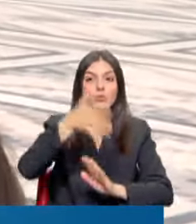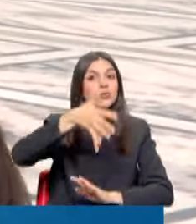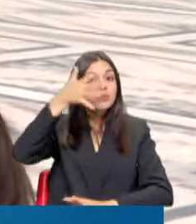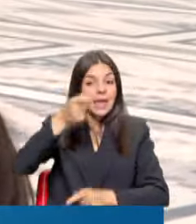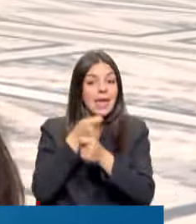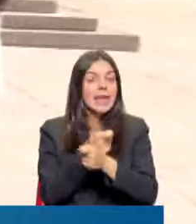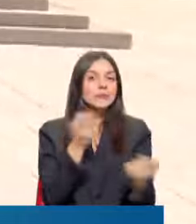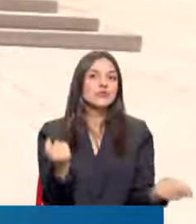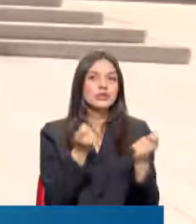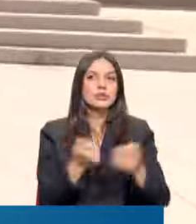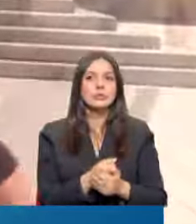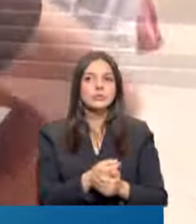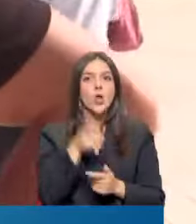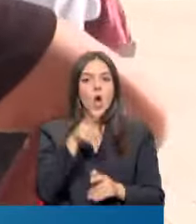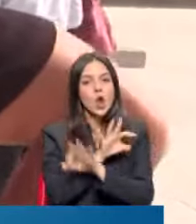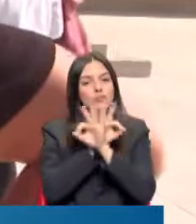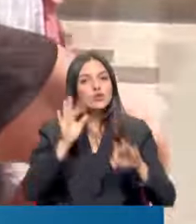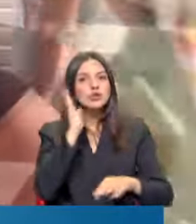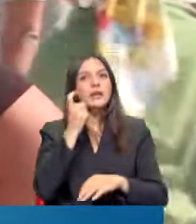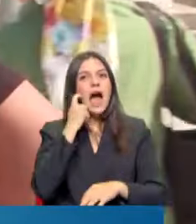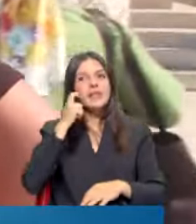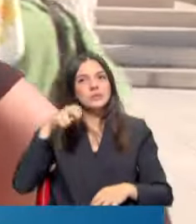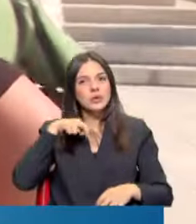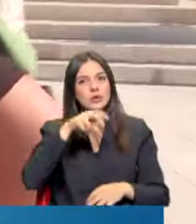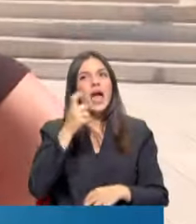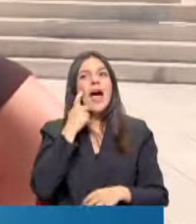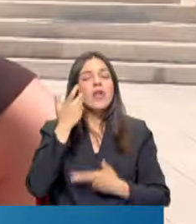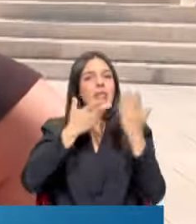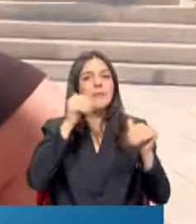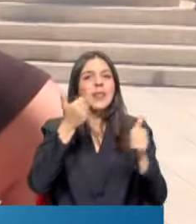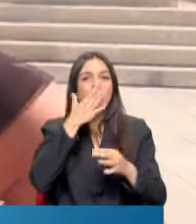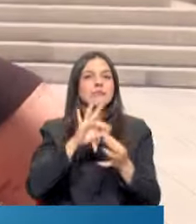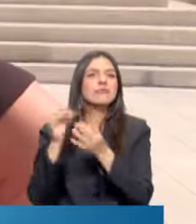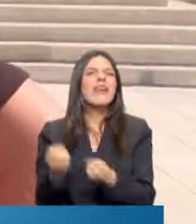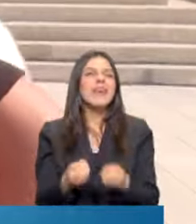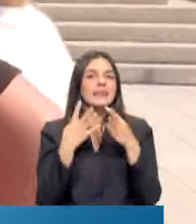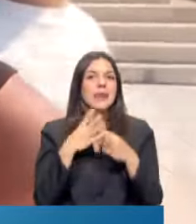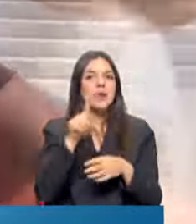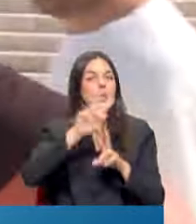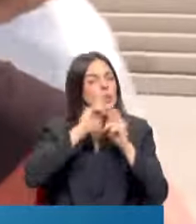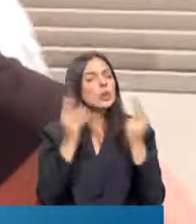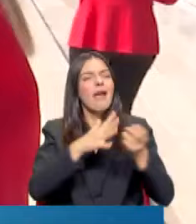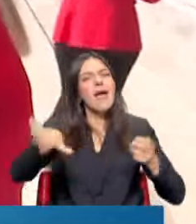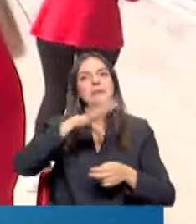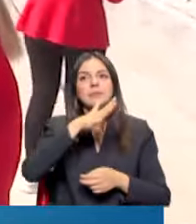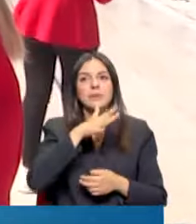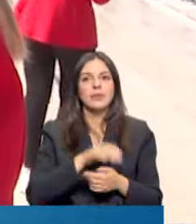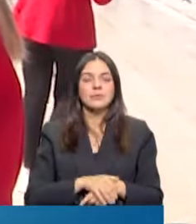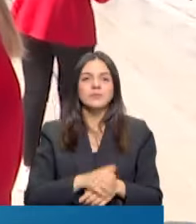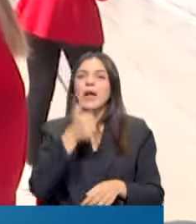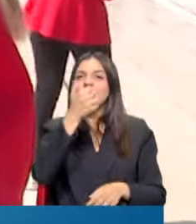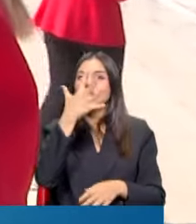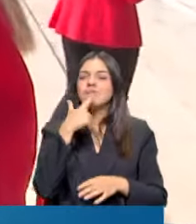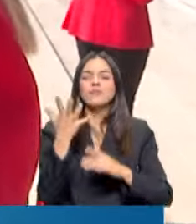yetiştirmeye çalışıyoruz. Ölümsüzlüğe gidiyoruz, atamıza yürüyoruz. Atatürk anlatmaya gerek yok, cümleler yetmez zaten. Onu bütün dünya biliyor, biz yaşıyoruz. 65